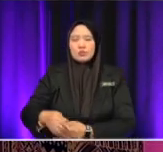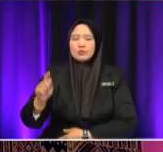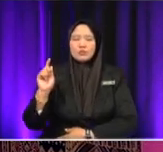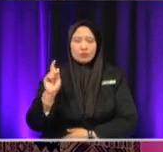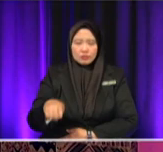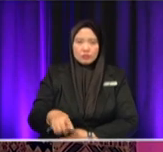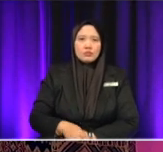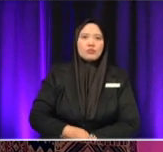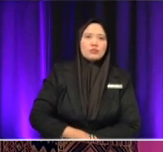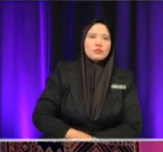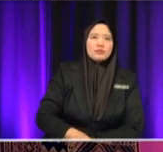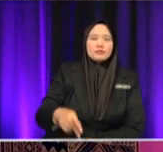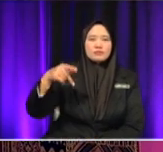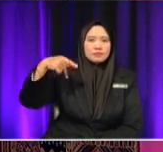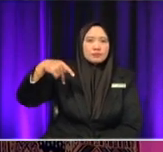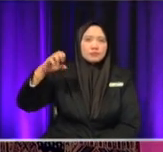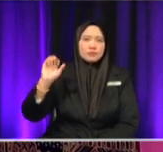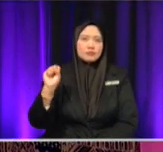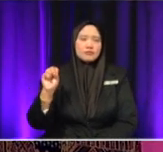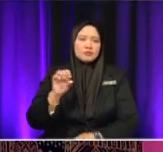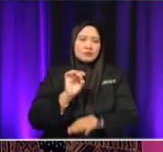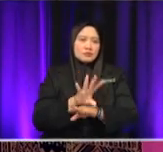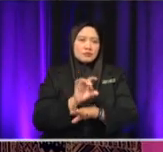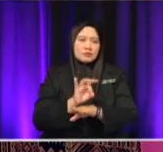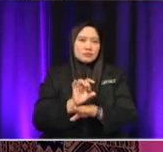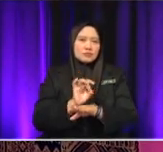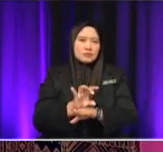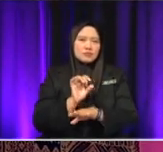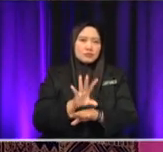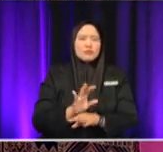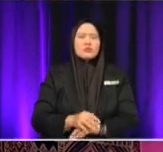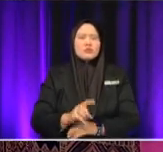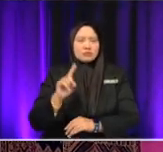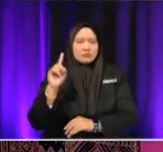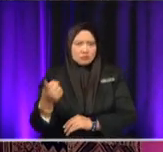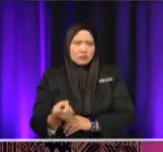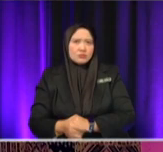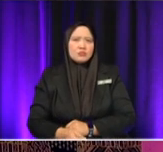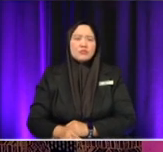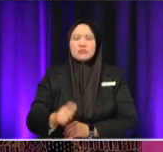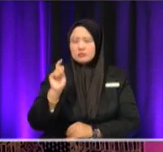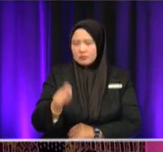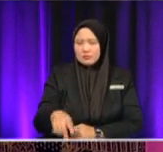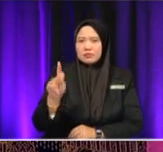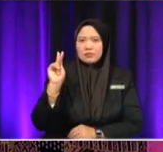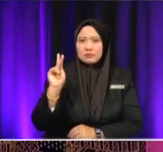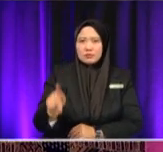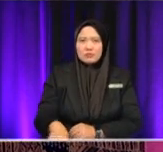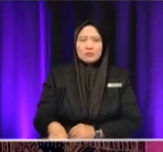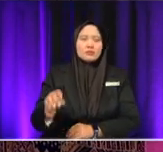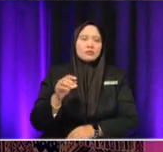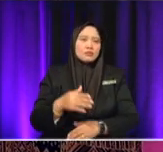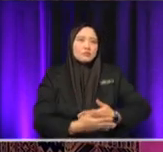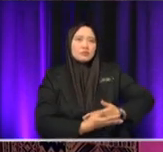tak boleh kamu berputus asa karena hari-hari kita sebagai ibu dan bapak ini kene lah memastikan yang anak-anak